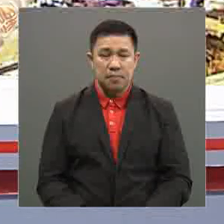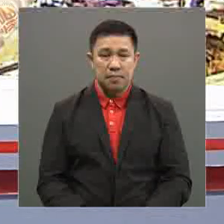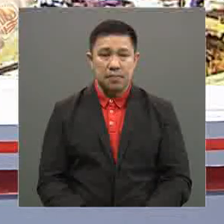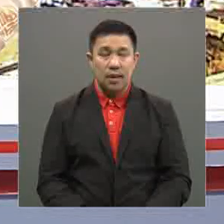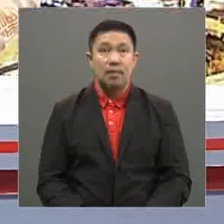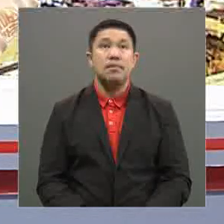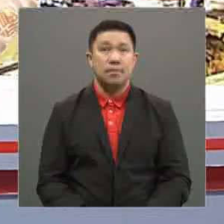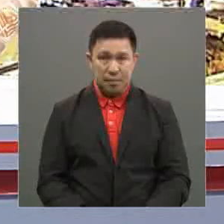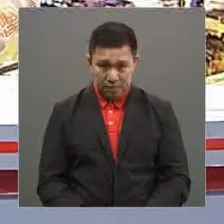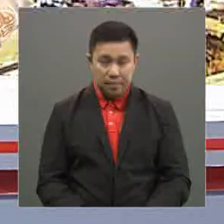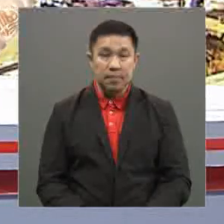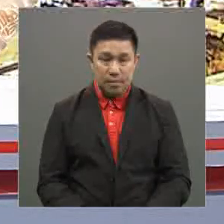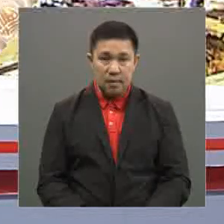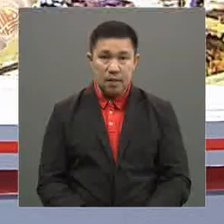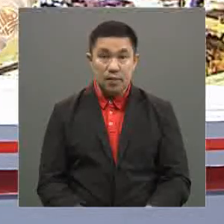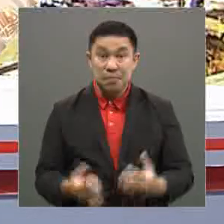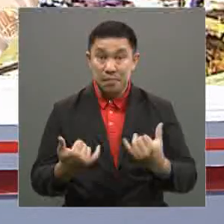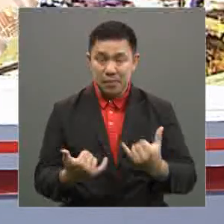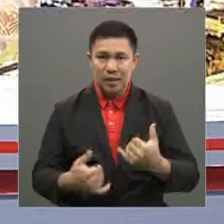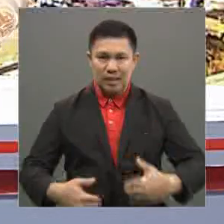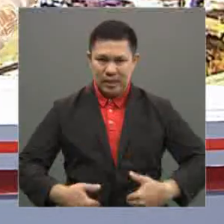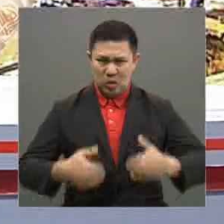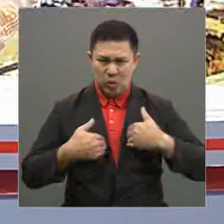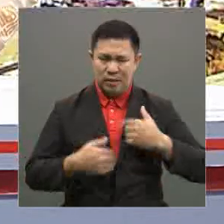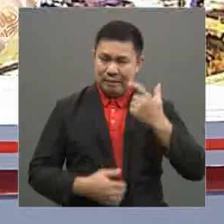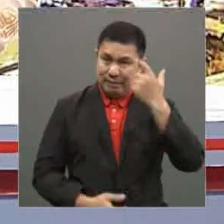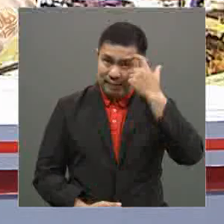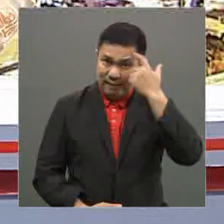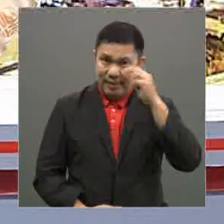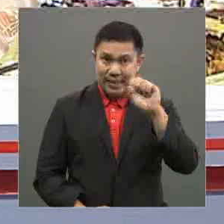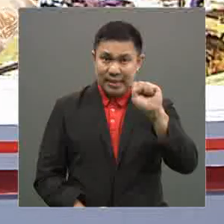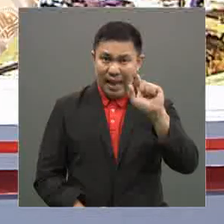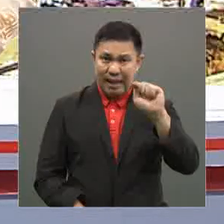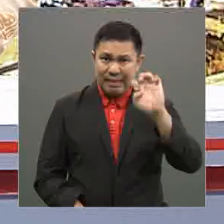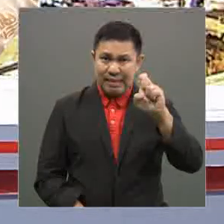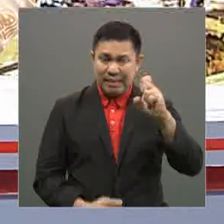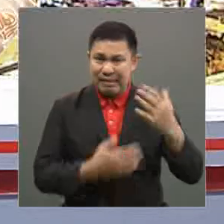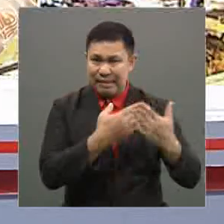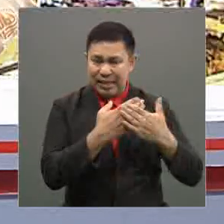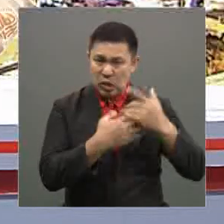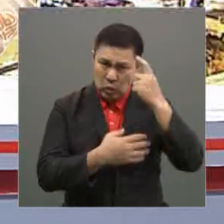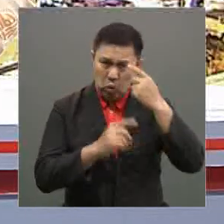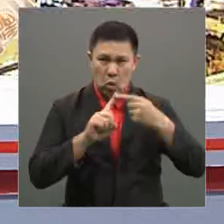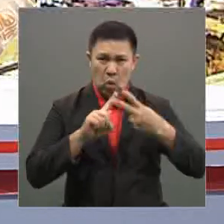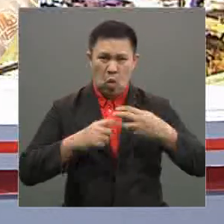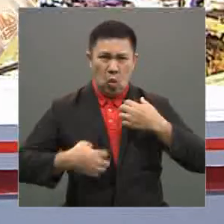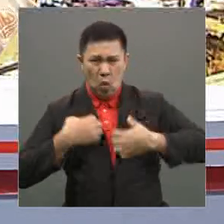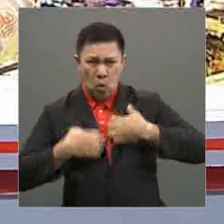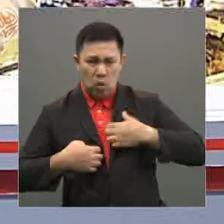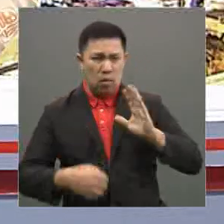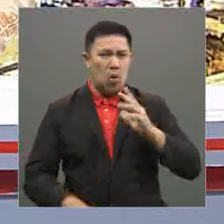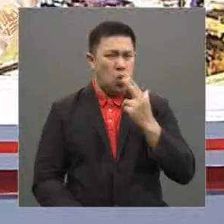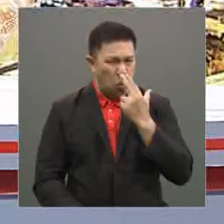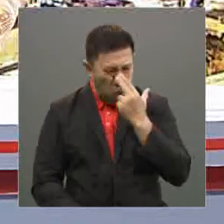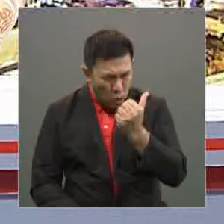ทุกวันนี้ใช้ชีวิตนอกจากจะต้องมีสติไม่โมโหง่ายนะคะแล้วก็ต้องรอบคอบด้วยเพราะว่าเราเตือน